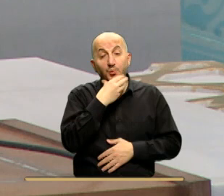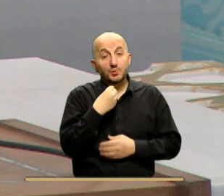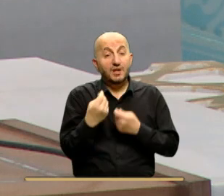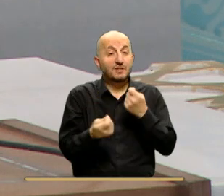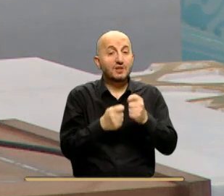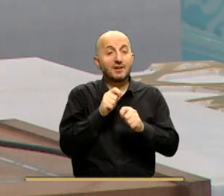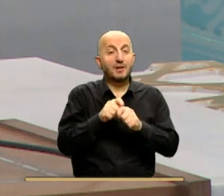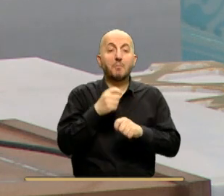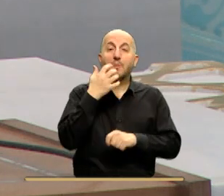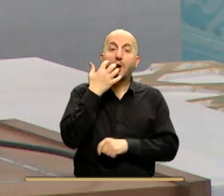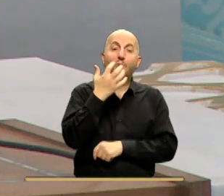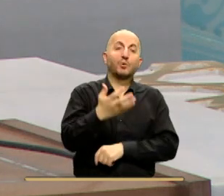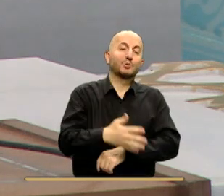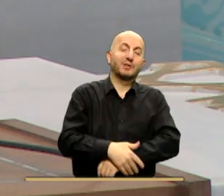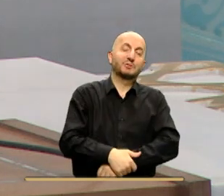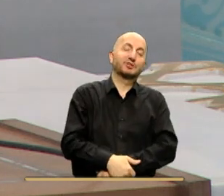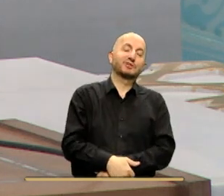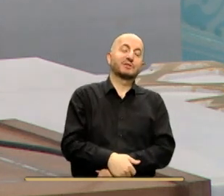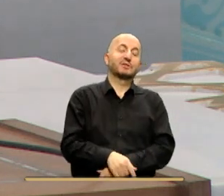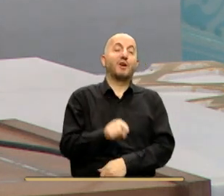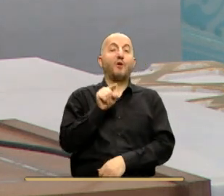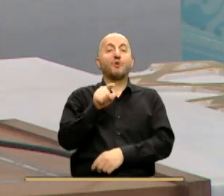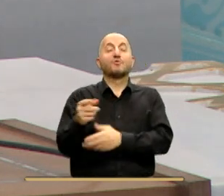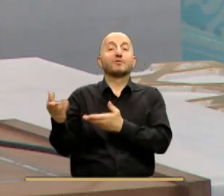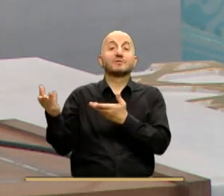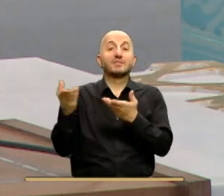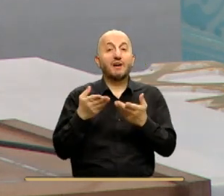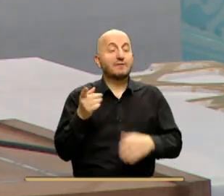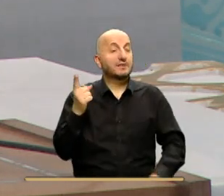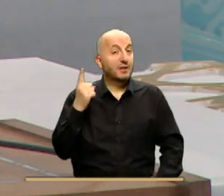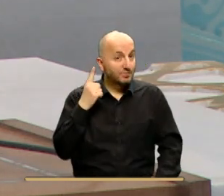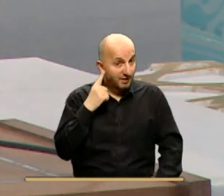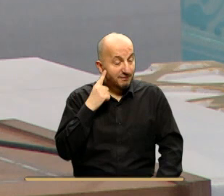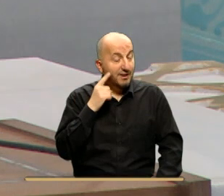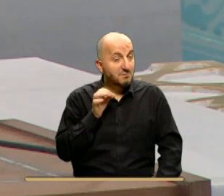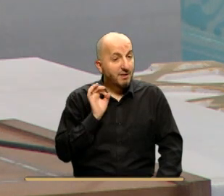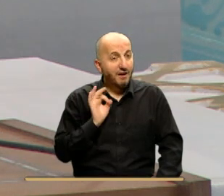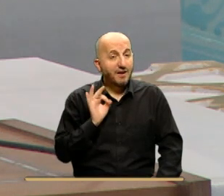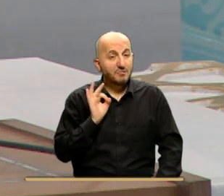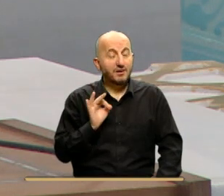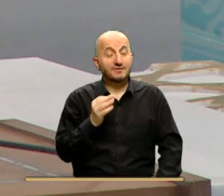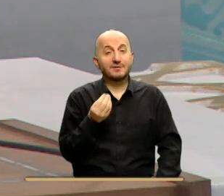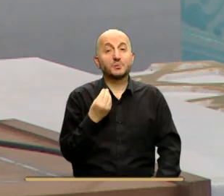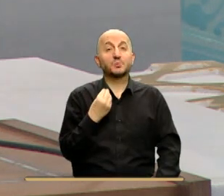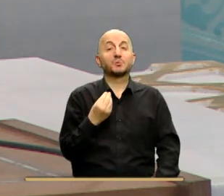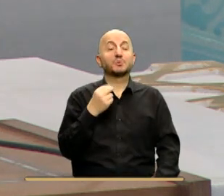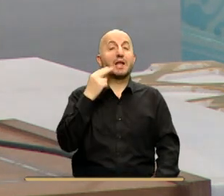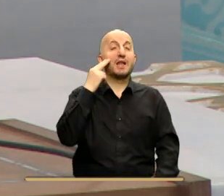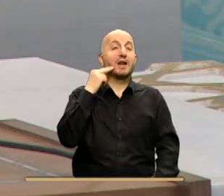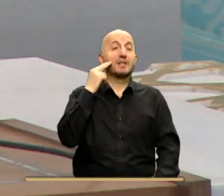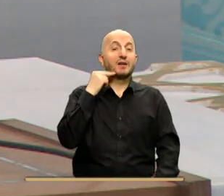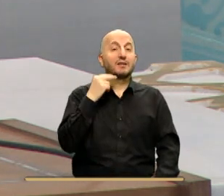yapmayı öğütlemiştir. Onun çağrısına kulak vermek elbette ki güzel ahlak